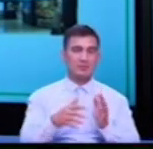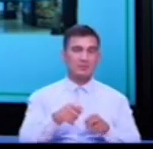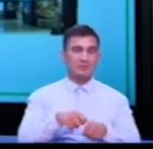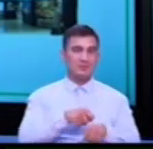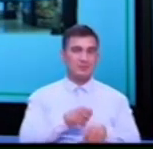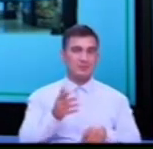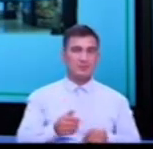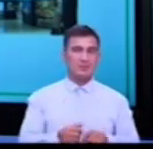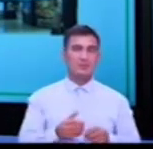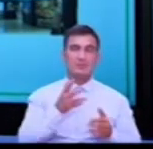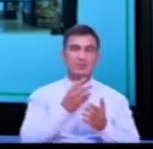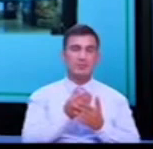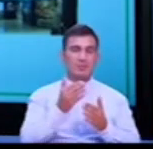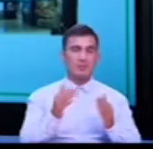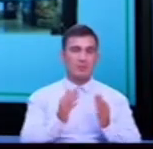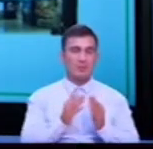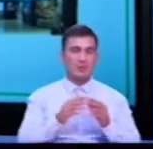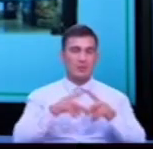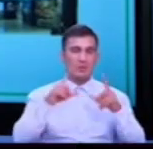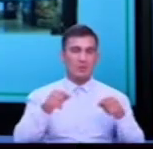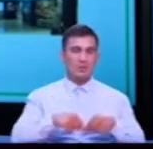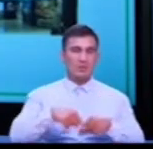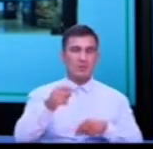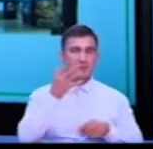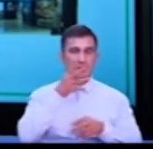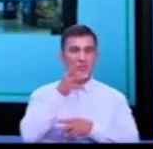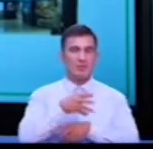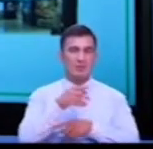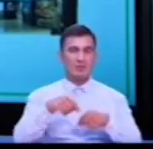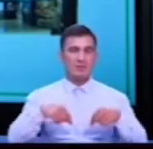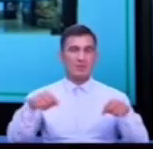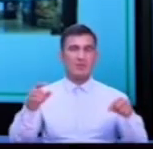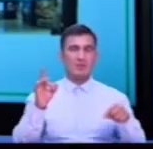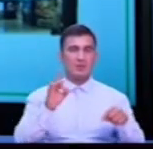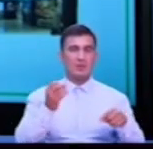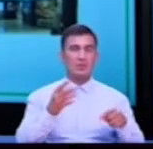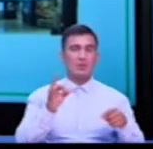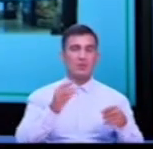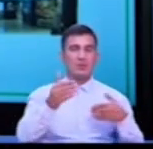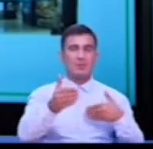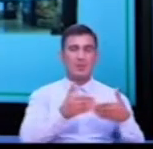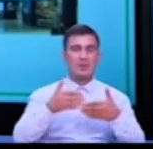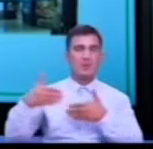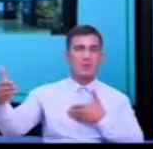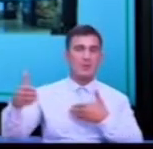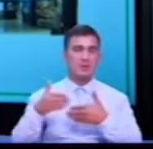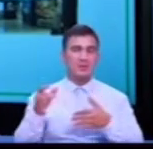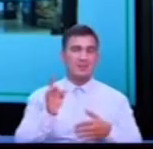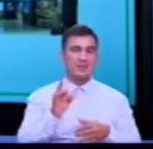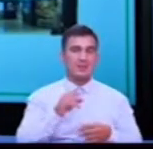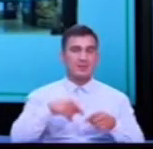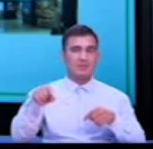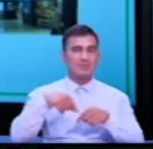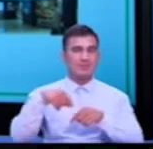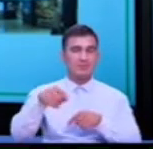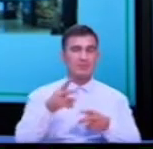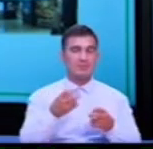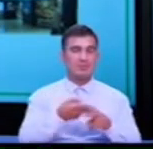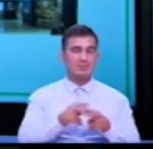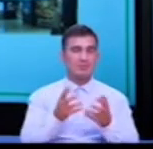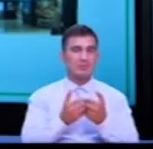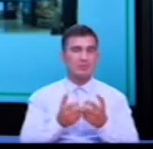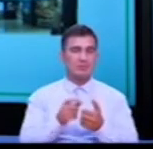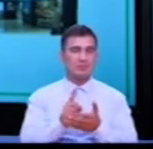metr ekan. Uydan maktabgacha masofa, kinoteatrgacha masofadan necha metr qisqa? Xo'sh, qanday hisoblaymiz bu